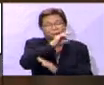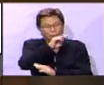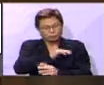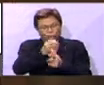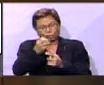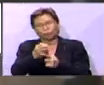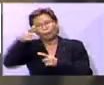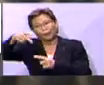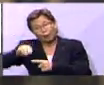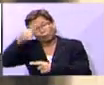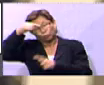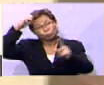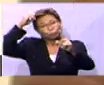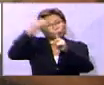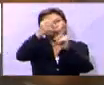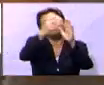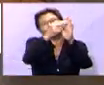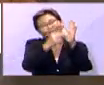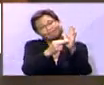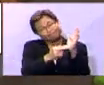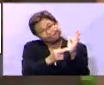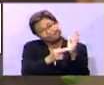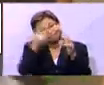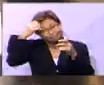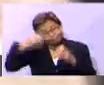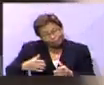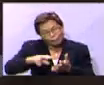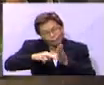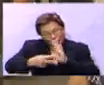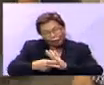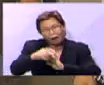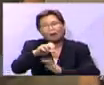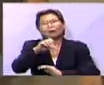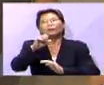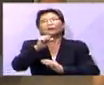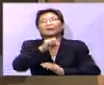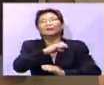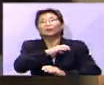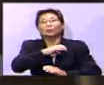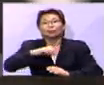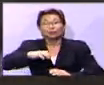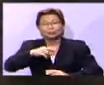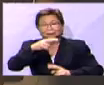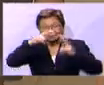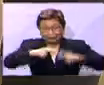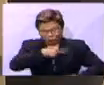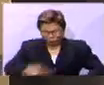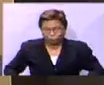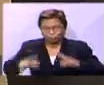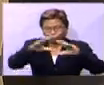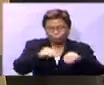mahupun Perdana Menteri bagi tujuan undang-undang keputusan itu juga bermakna suruhanjaya siasatan diraja yang dijadual bersidang